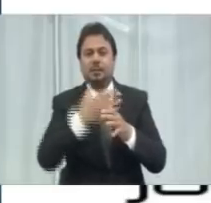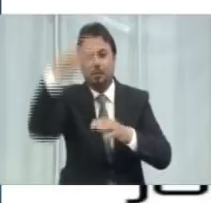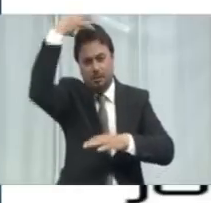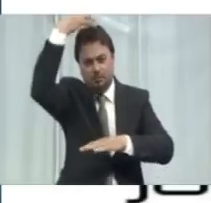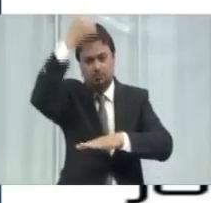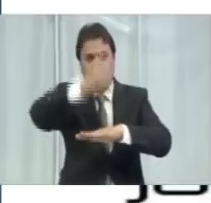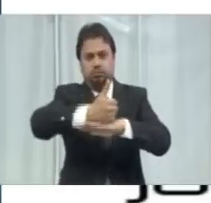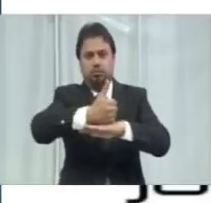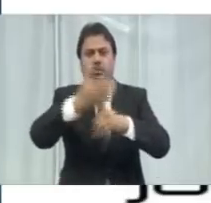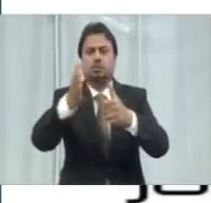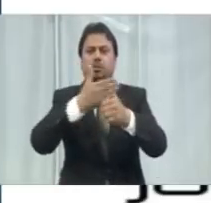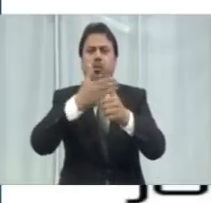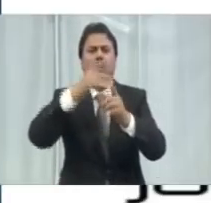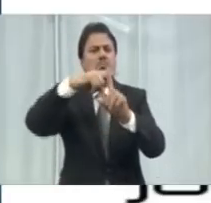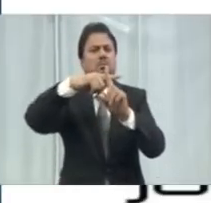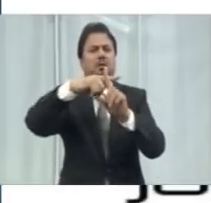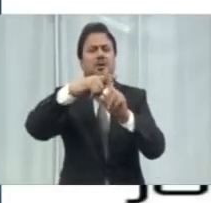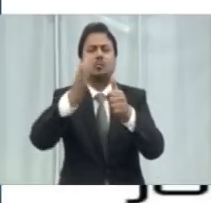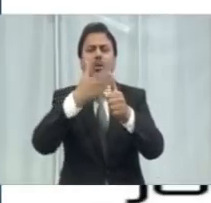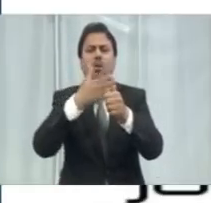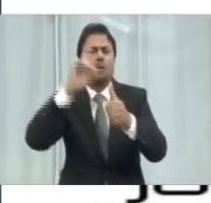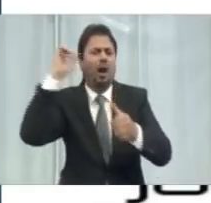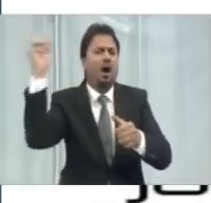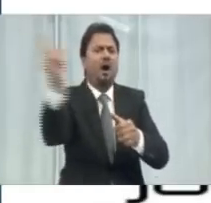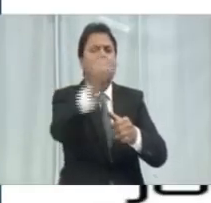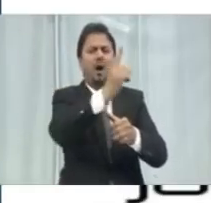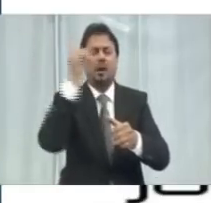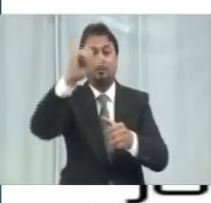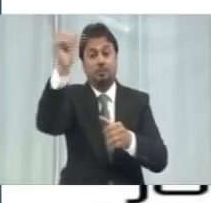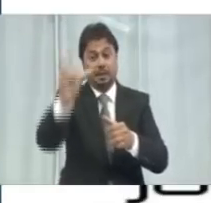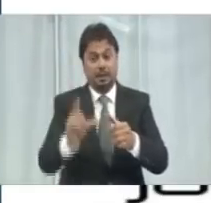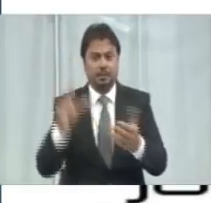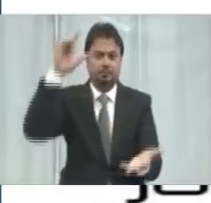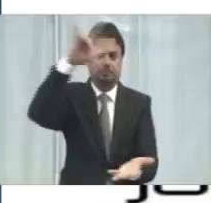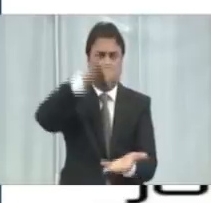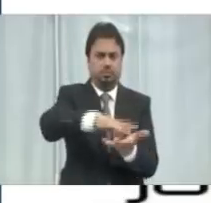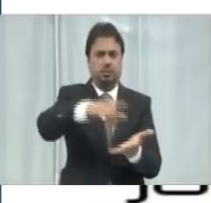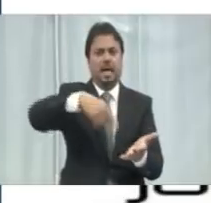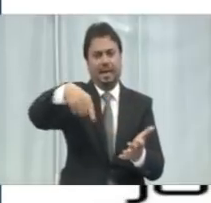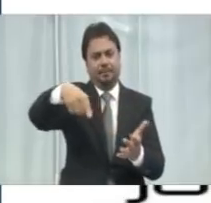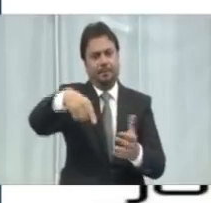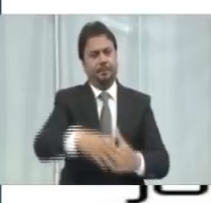للكنيسة الكاثوليكية في العالم البابا فرانسيس إلى العراق.